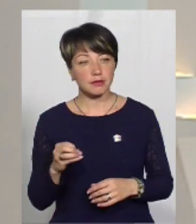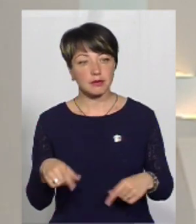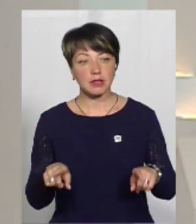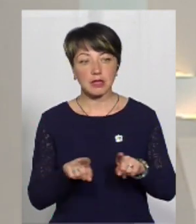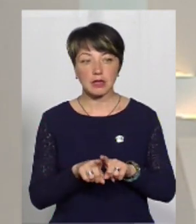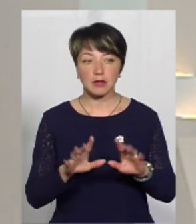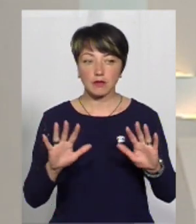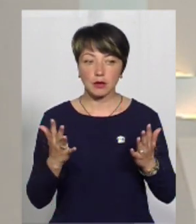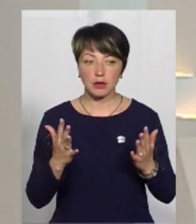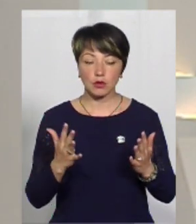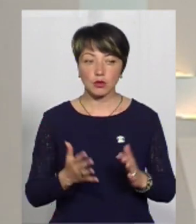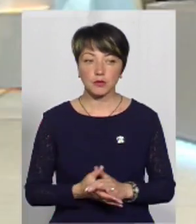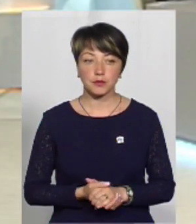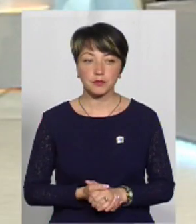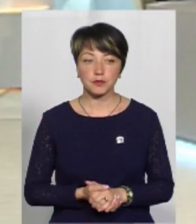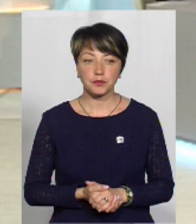такий випадок.